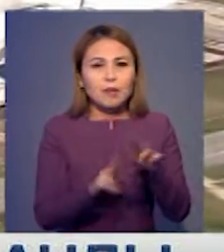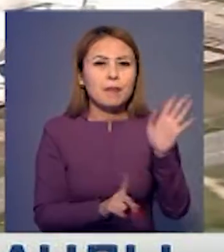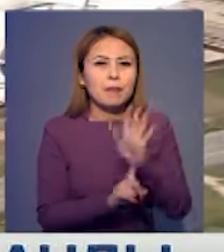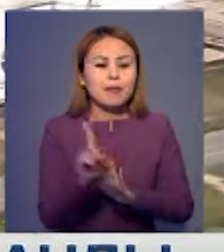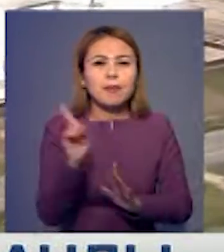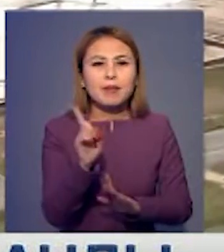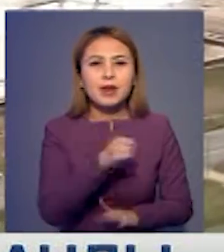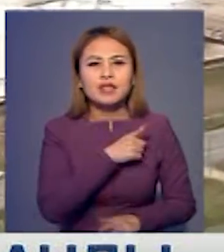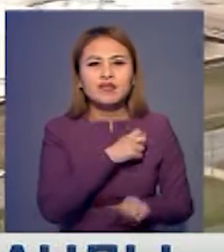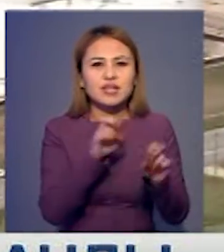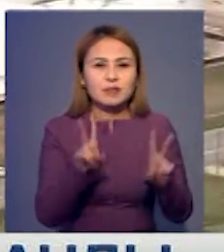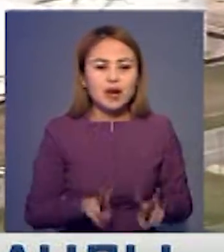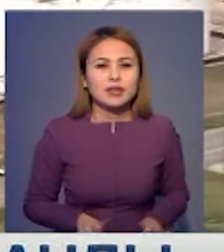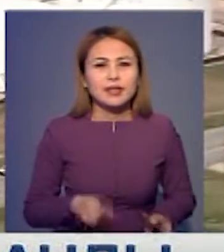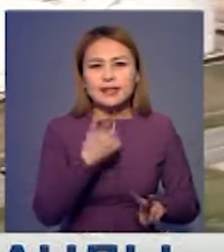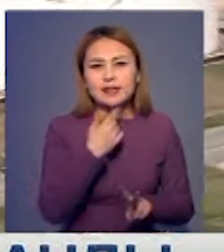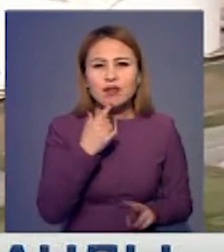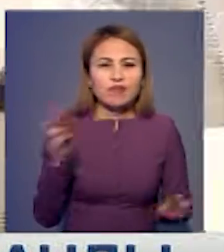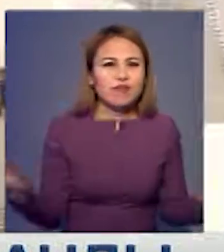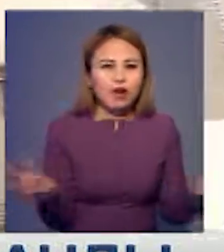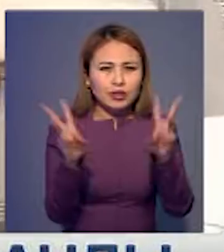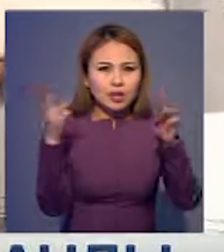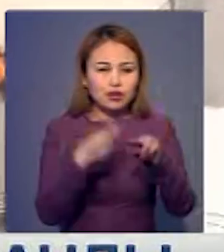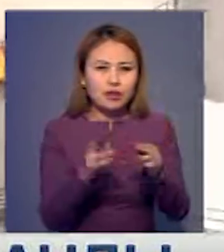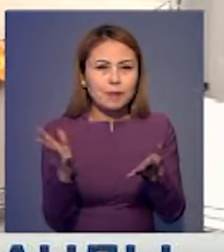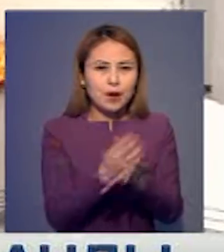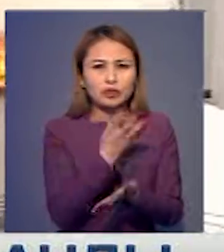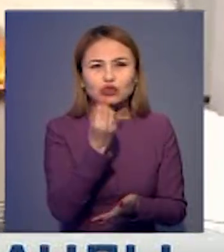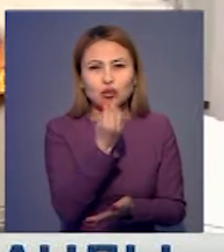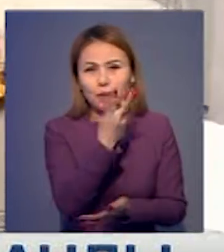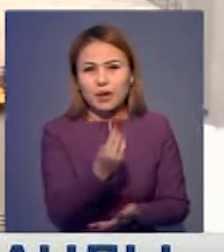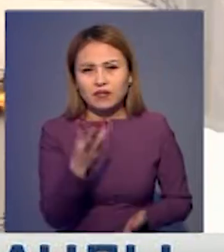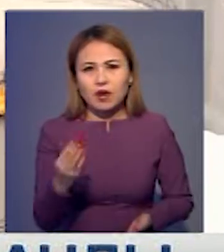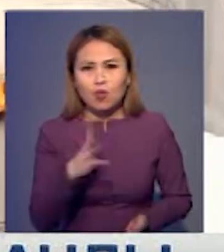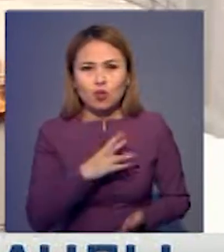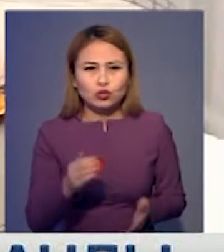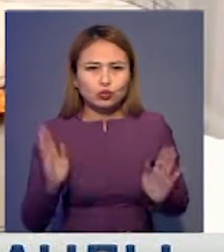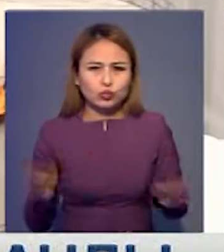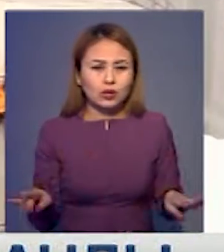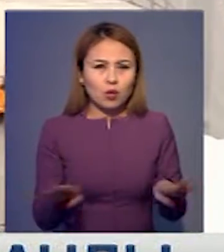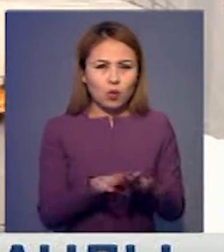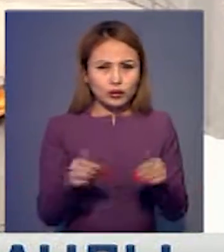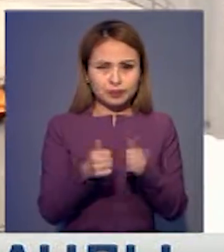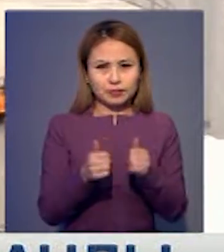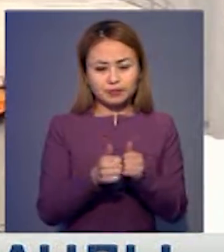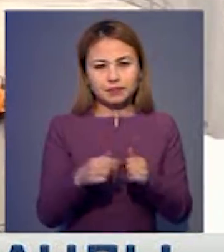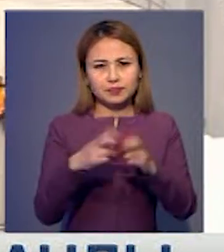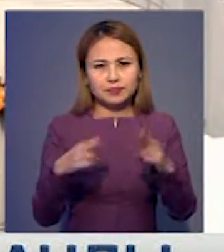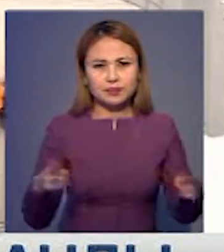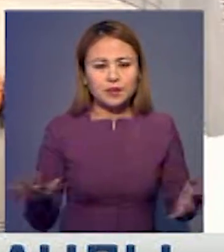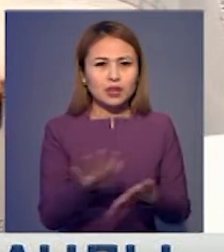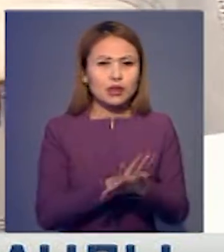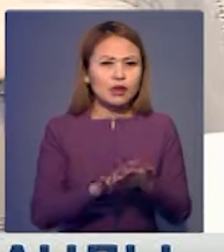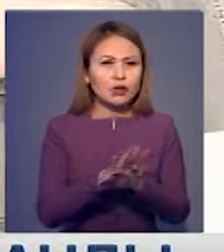өршіген. Мамандар кәсіпорындағы қызыл жалын әлі бірнеше күнге жалғасуы мүмкін деп отыр. Билік өкілдері көрші мекемелерге